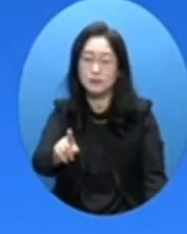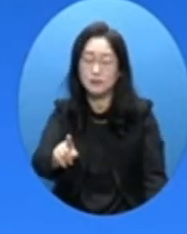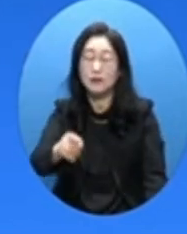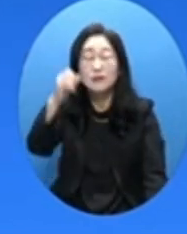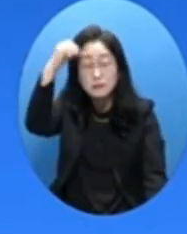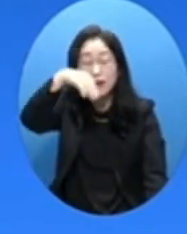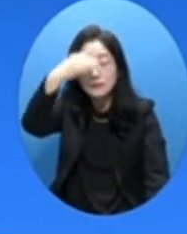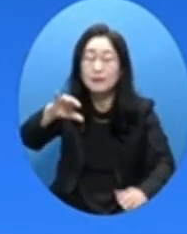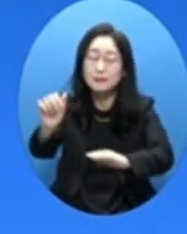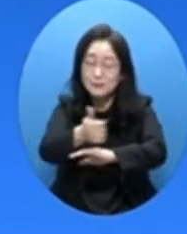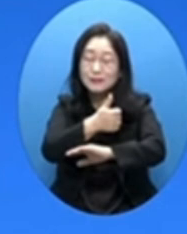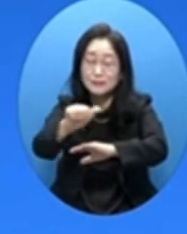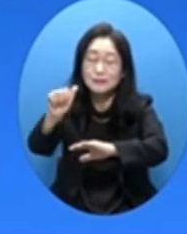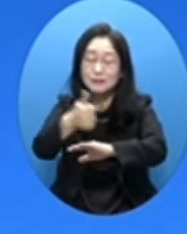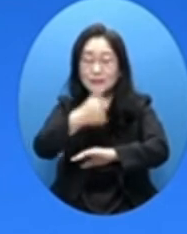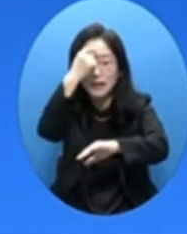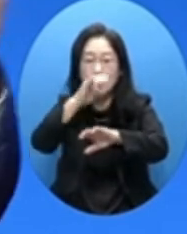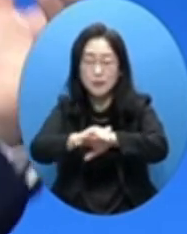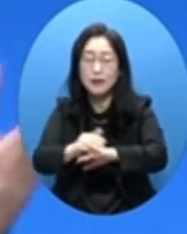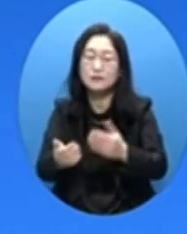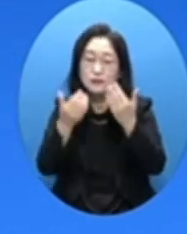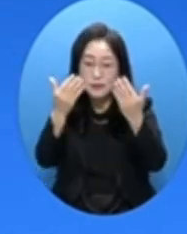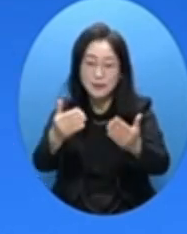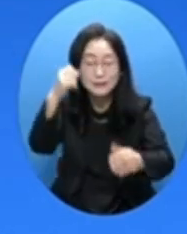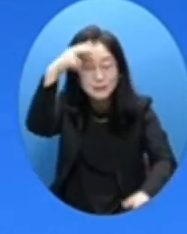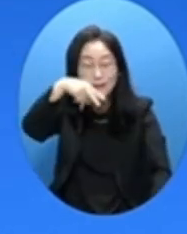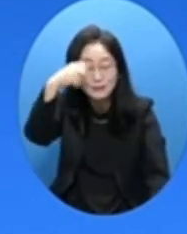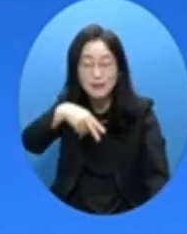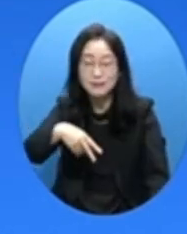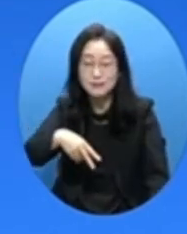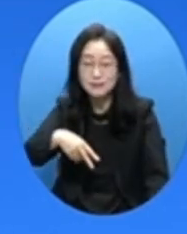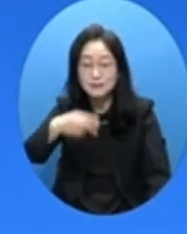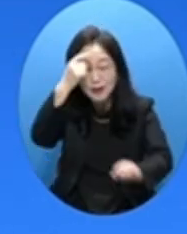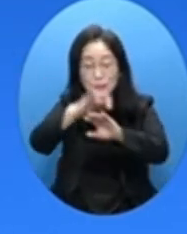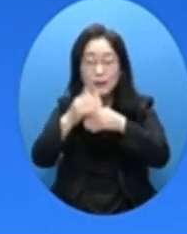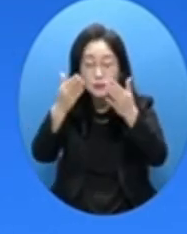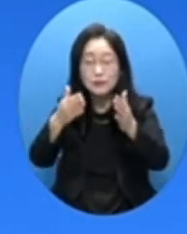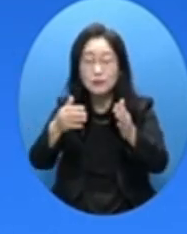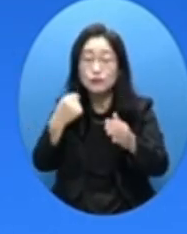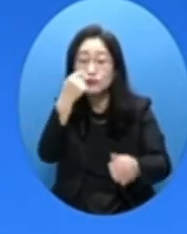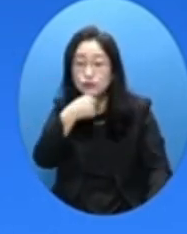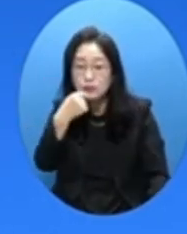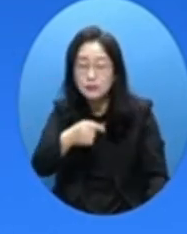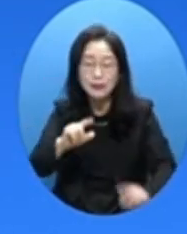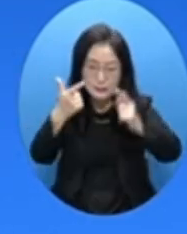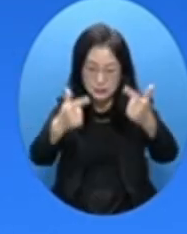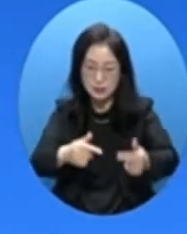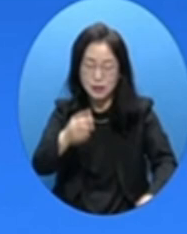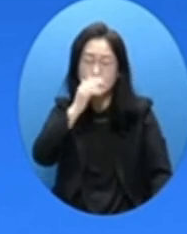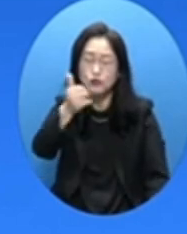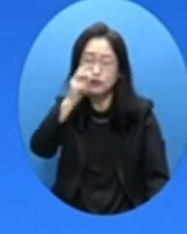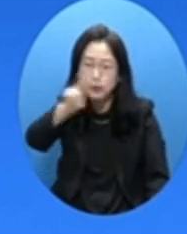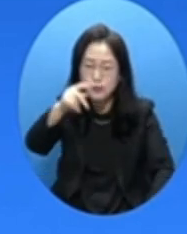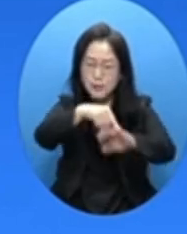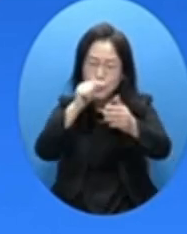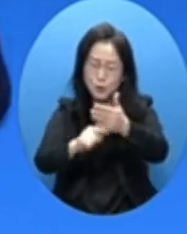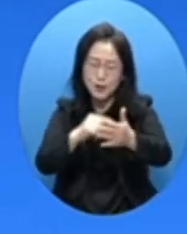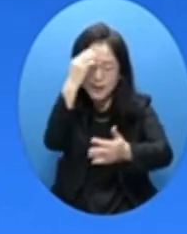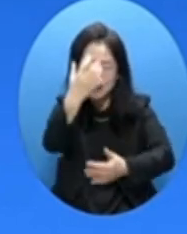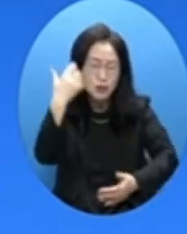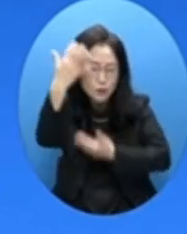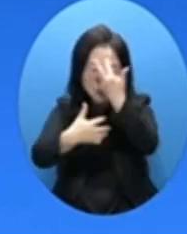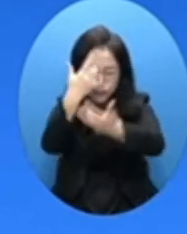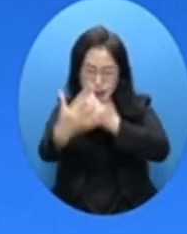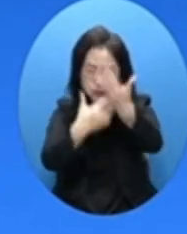그냥 왔다 갔다 교회 예배 드리는 것으로 신앙생활을 다 한다고 생각하는 분들이 있습니다 주여 우리 마음에 다시 정해불이 다르게